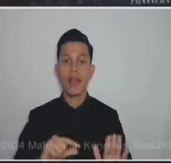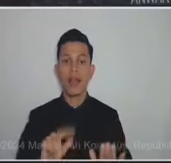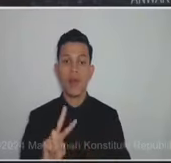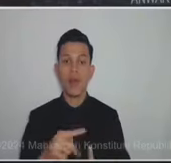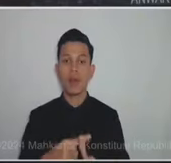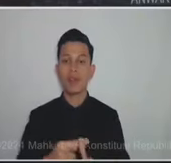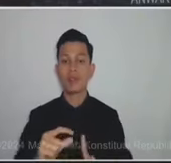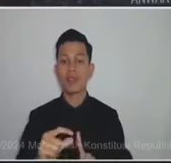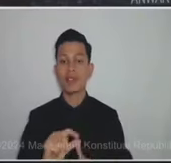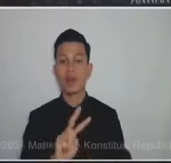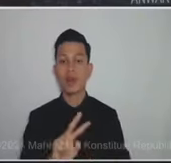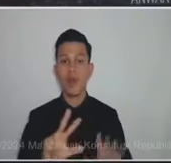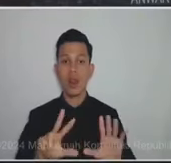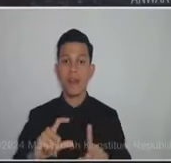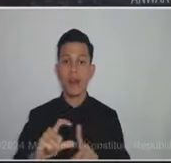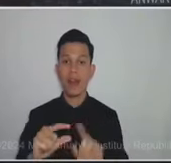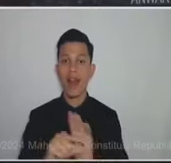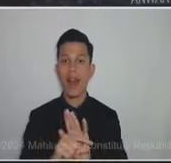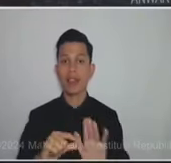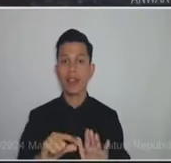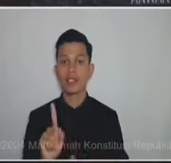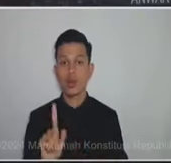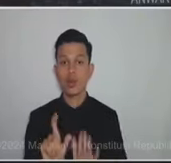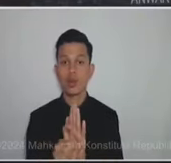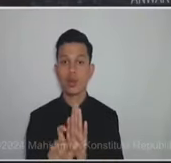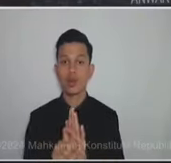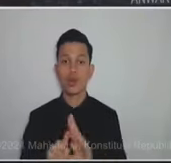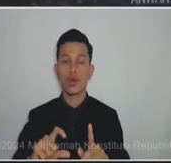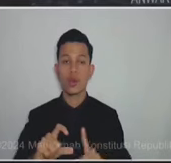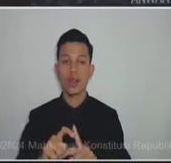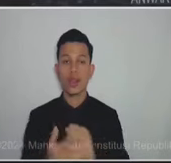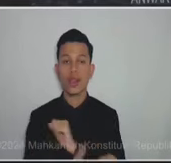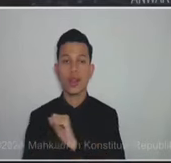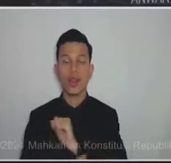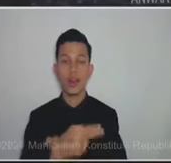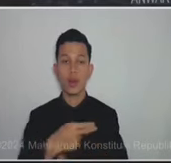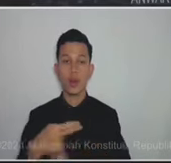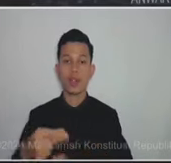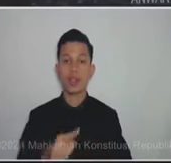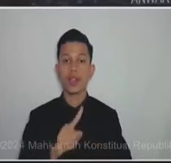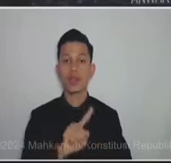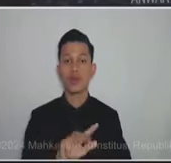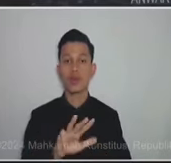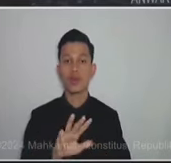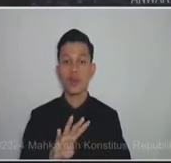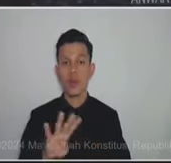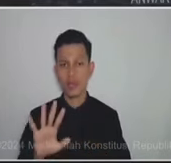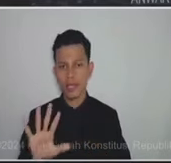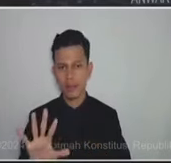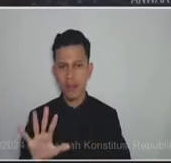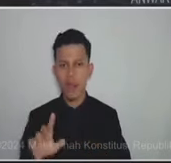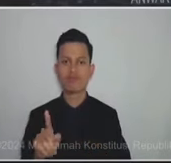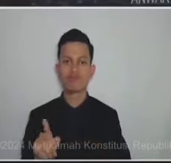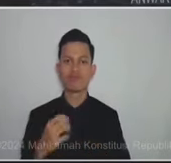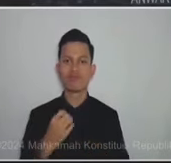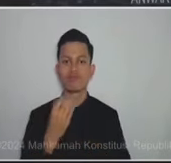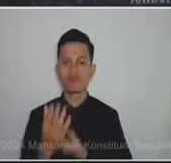28d ayat 1 UUD Negara Republik Indonesia tahun 1945 dengan dalil-dalil